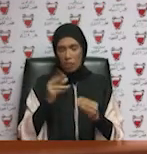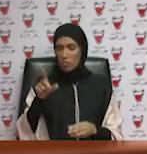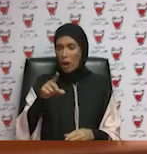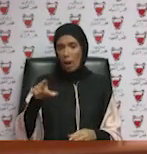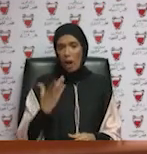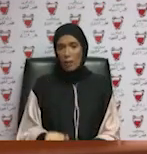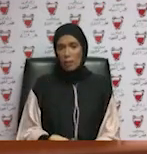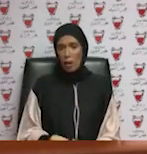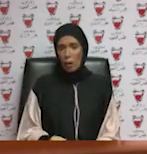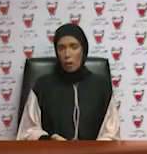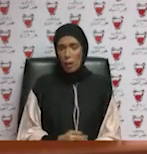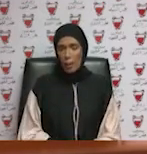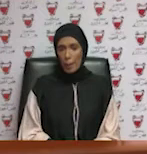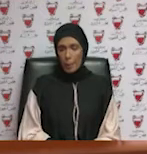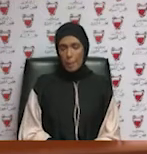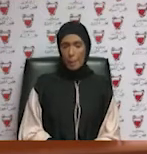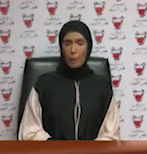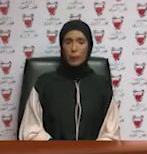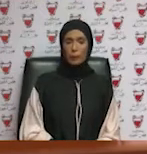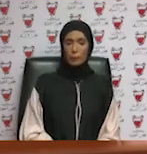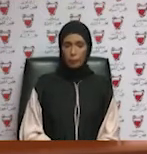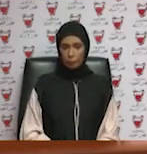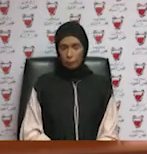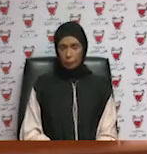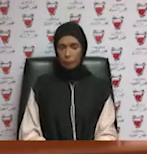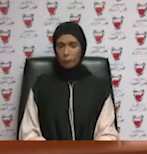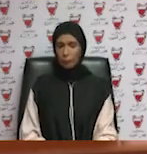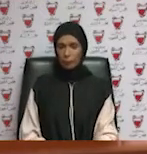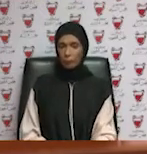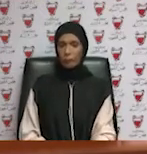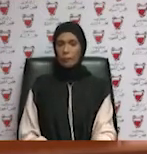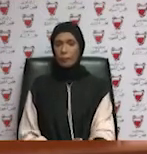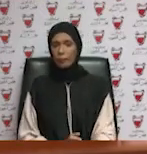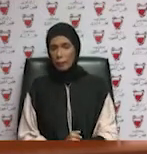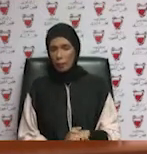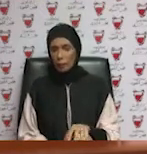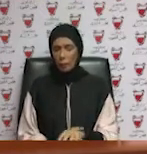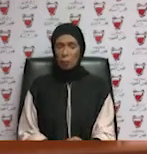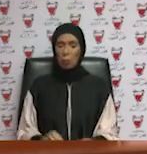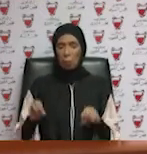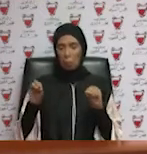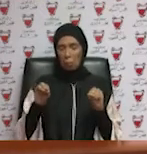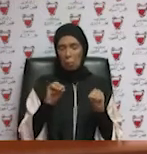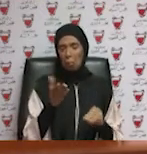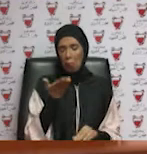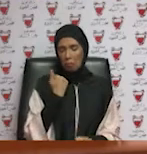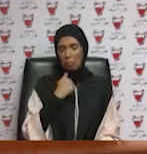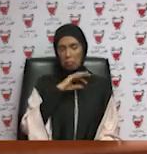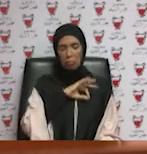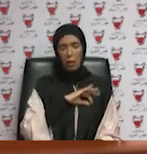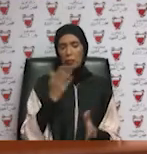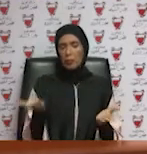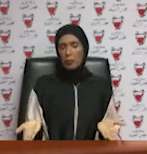على الحساب الختامي. فيعني حتى ملاحظاتنا معالي الرئيس أعتقد الآن ما لها